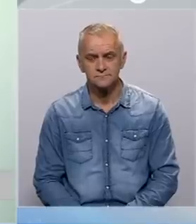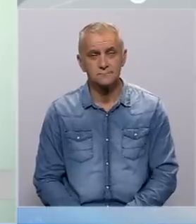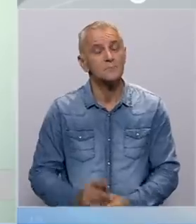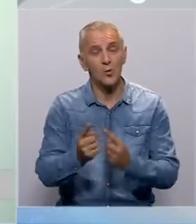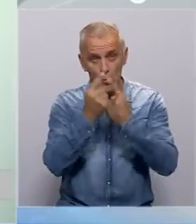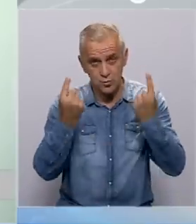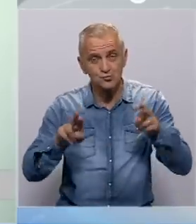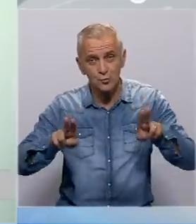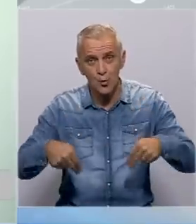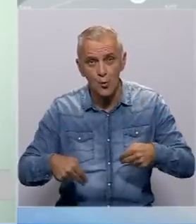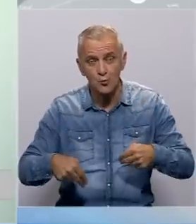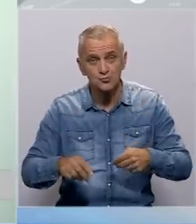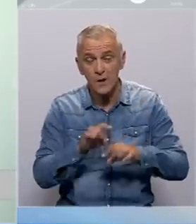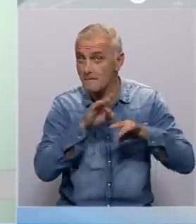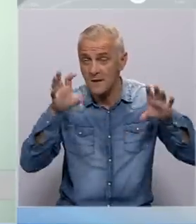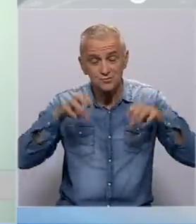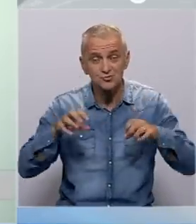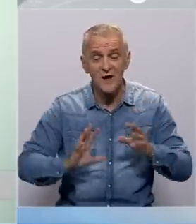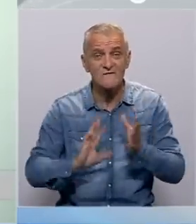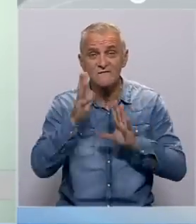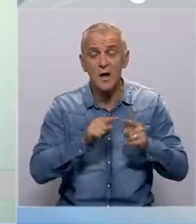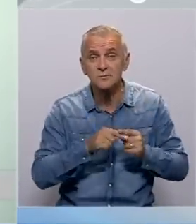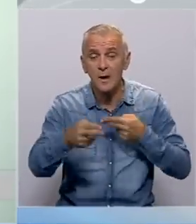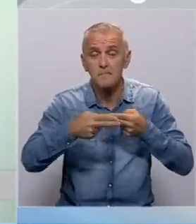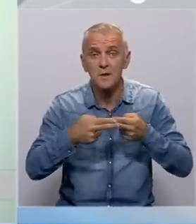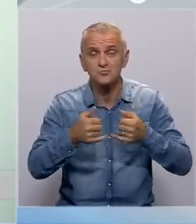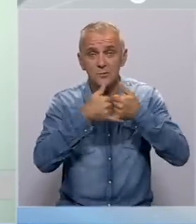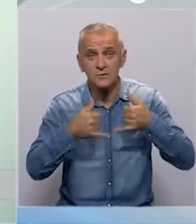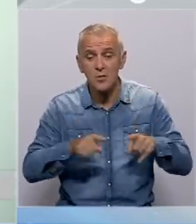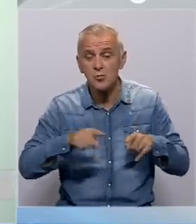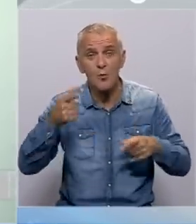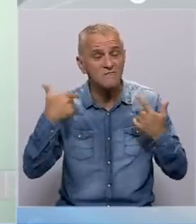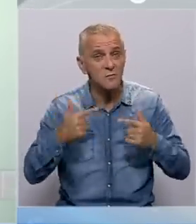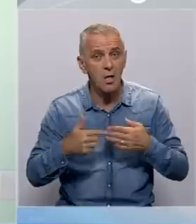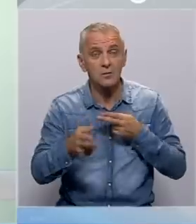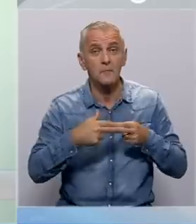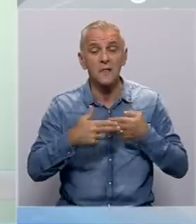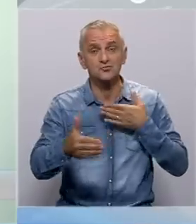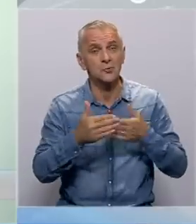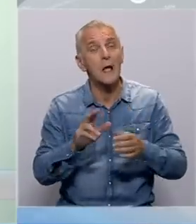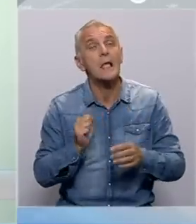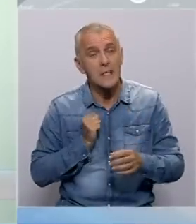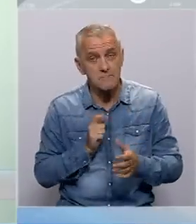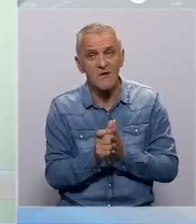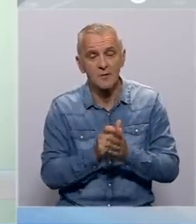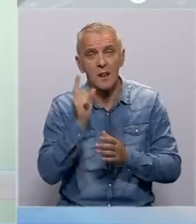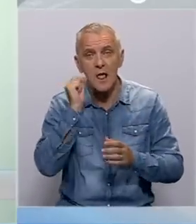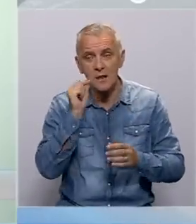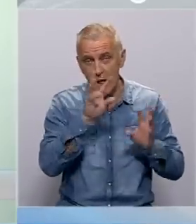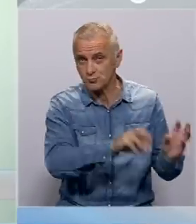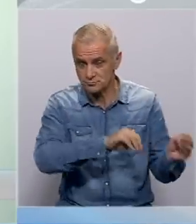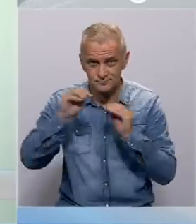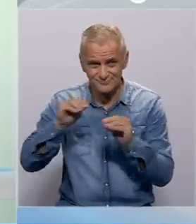Postoji mogućnost da će bez kiše vatra dosegnuti predgrađa Yellowknife-a do vikenda. Približava se, ali ima vremena da se evakuiše cijela